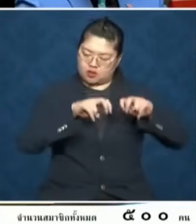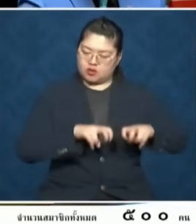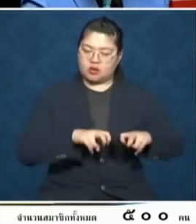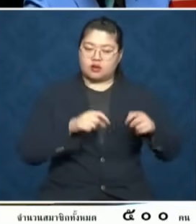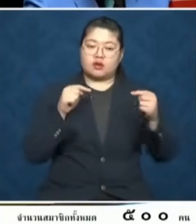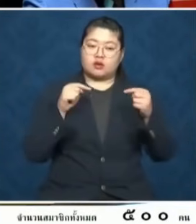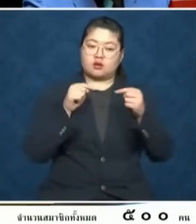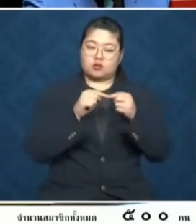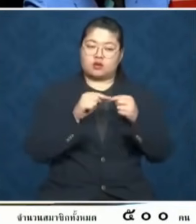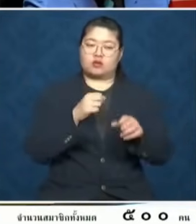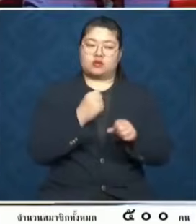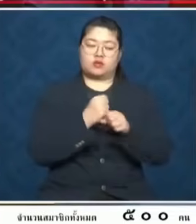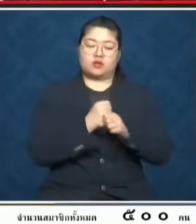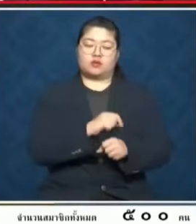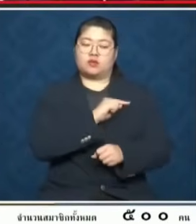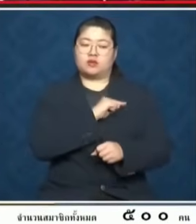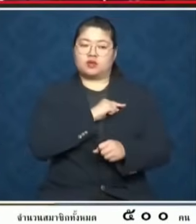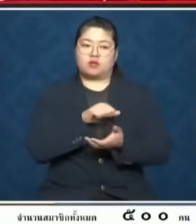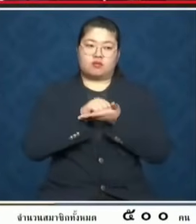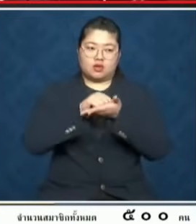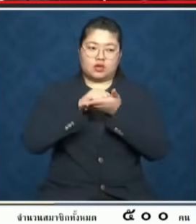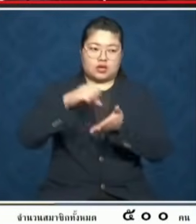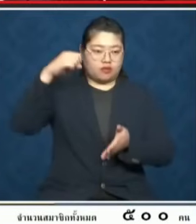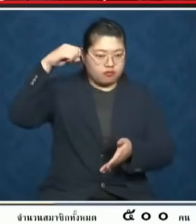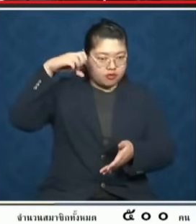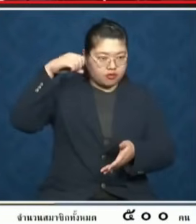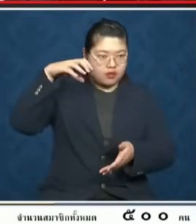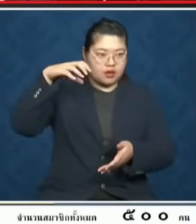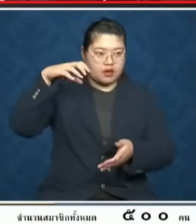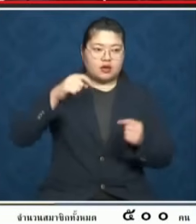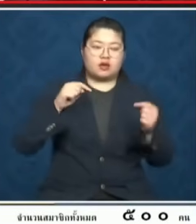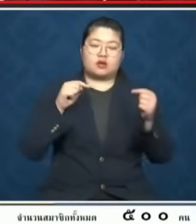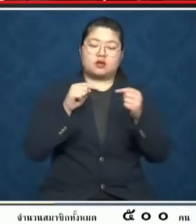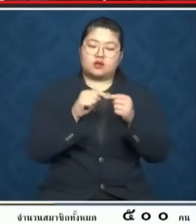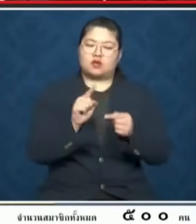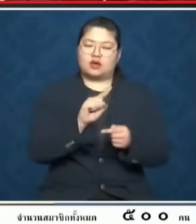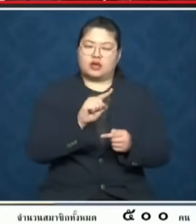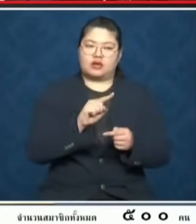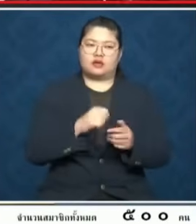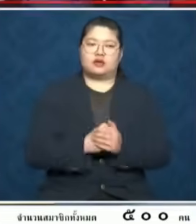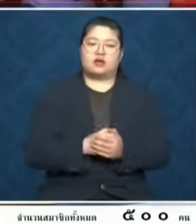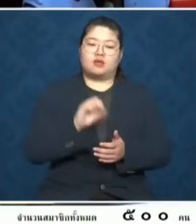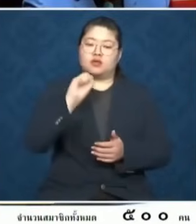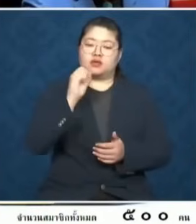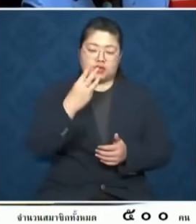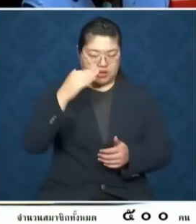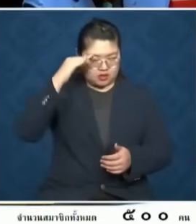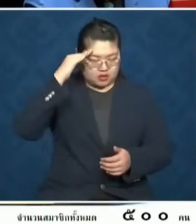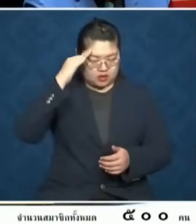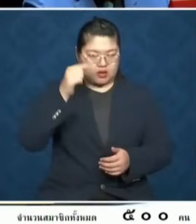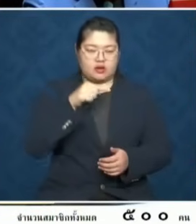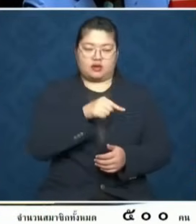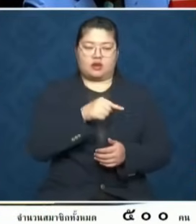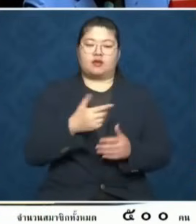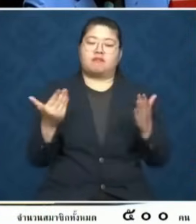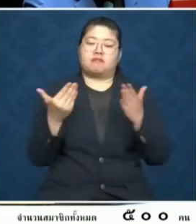ทางการถ่ายโอนหน้าที่การให้บริการไฟฟ้าที่อยู่ในความรับผิดชอบของกิจการไฟฟ้าสวัสดิการกองทัพไป